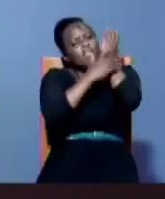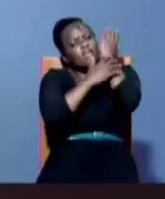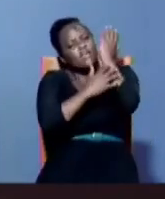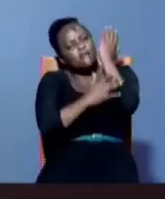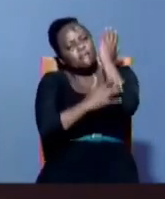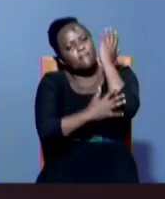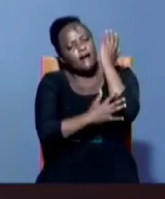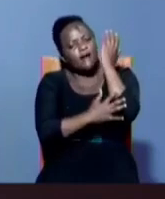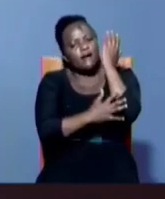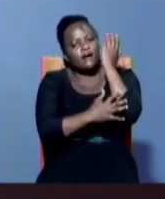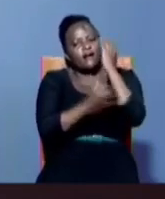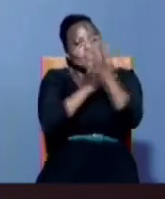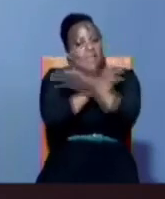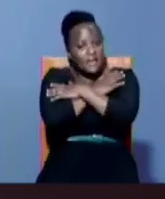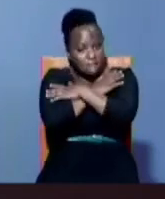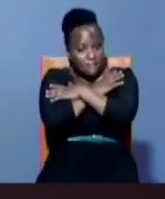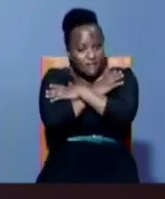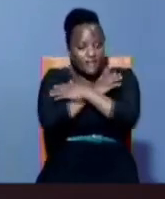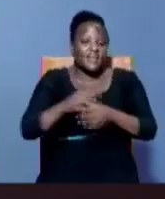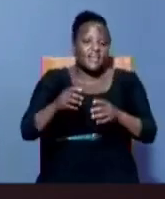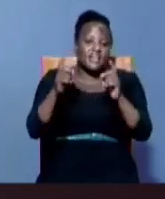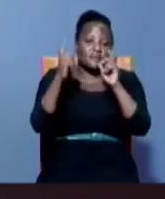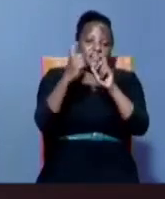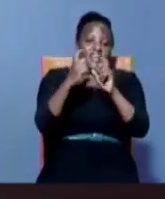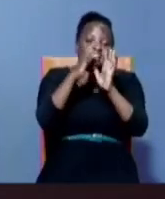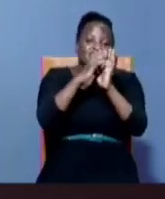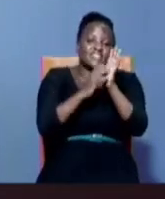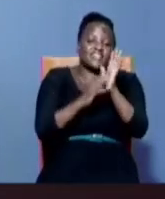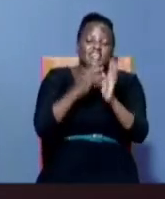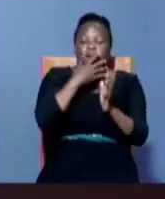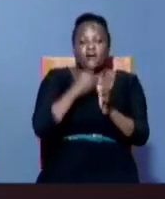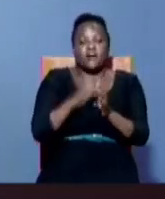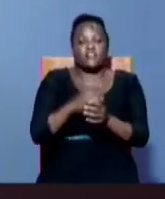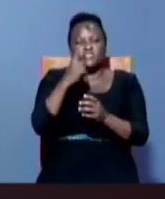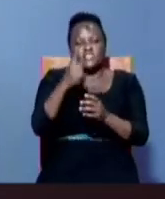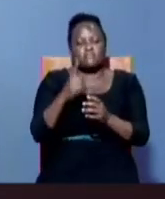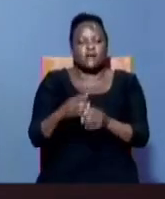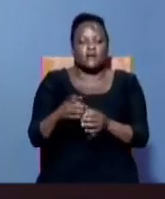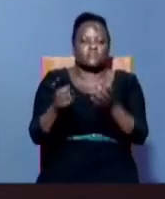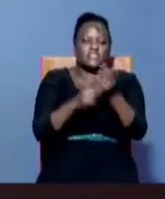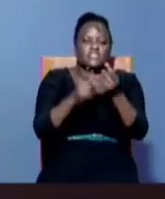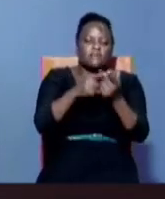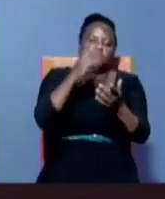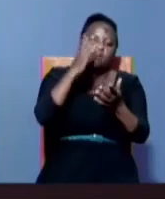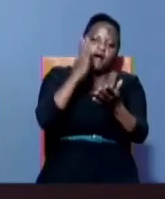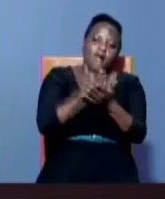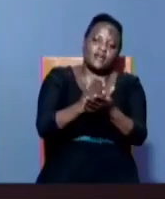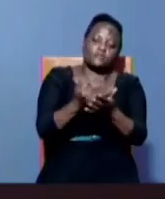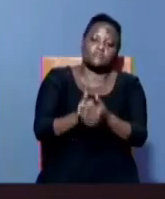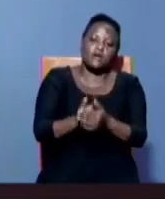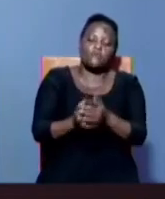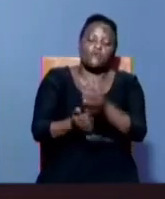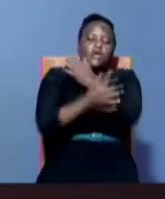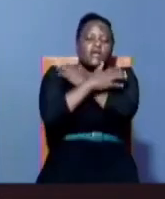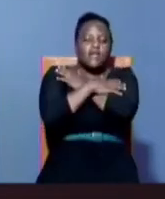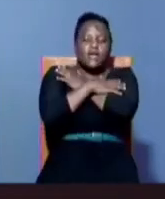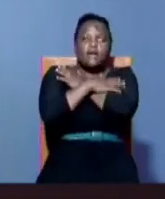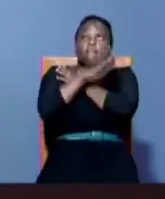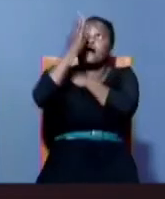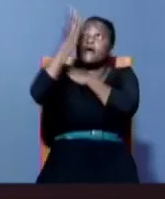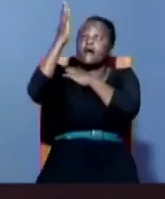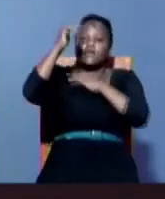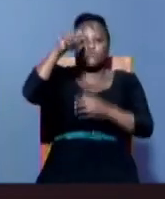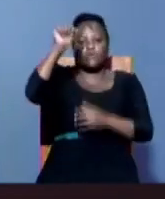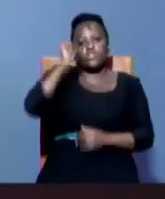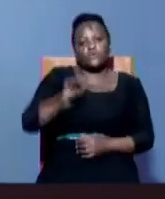inayokutana na sheria ya Bwana. Na hii ni kusemaje? Tunahesabiwa haki kwa sababu ya neema yake mwenyewe. Na